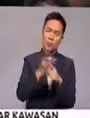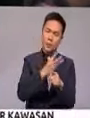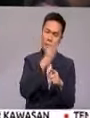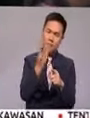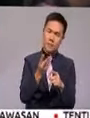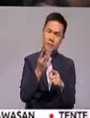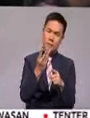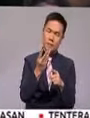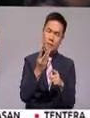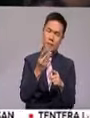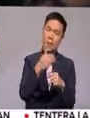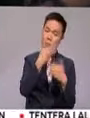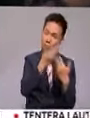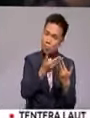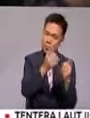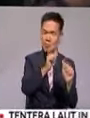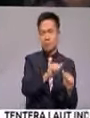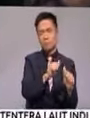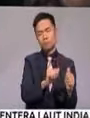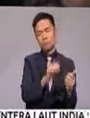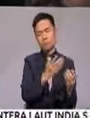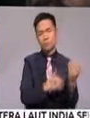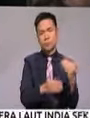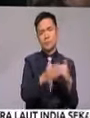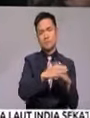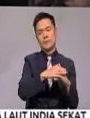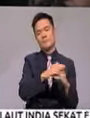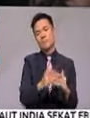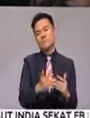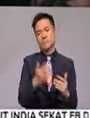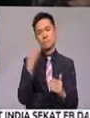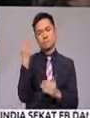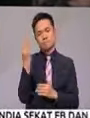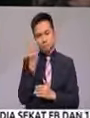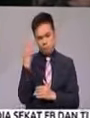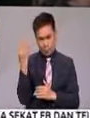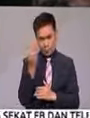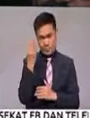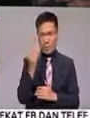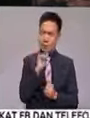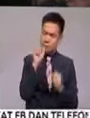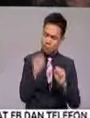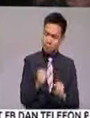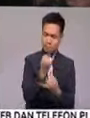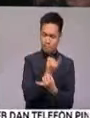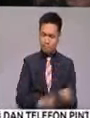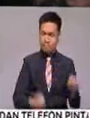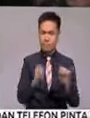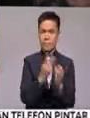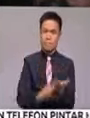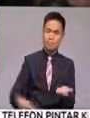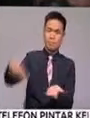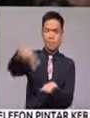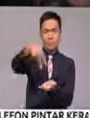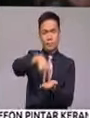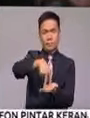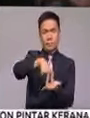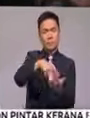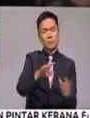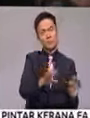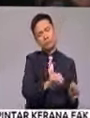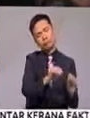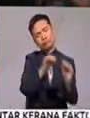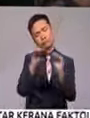kepada seperti biasa. Dan mereka dapat berdikari kembali dan mungkin boleh pindah keluar.